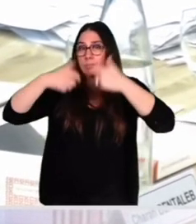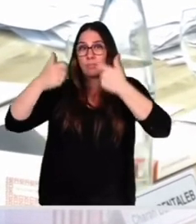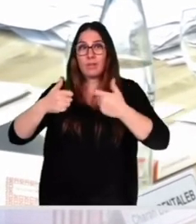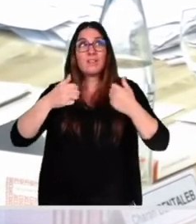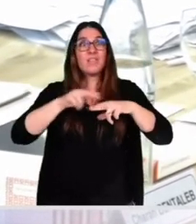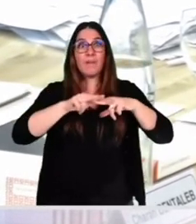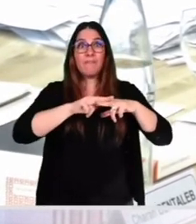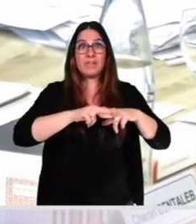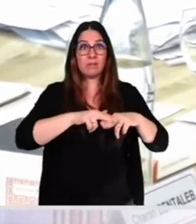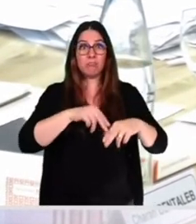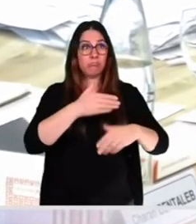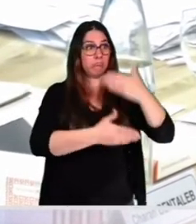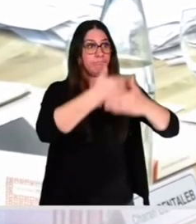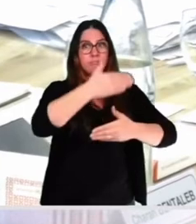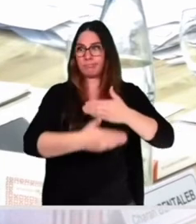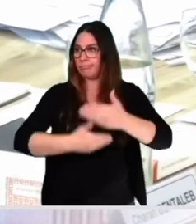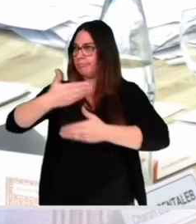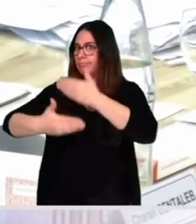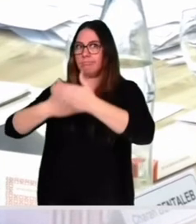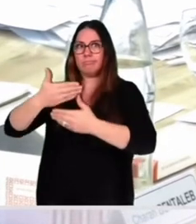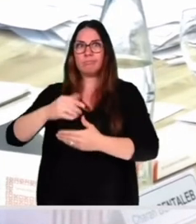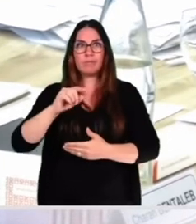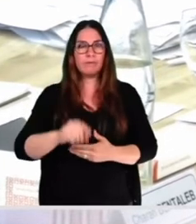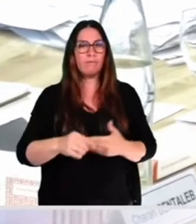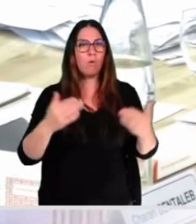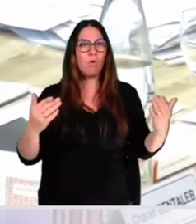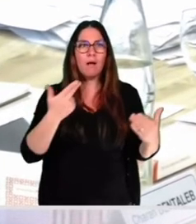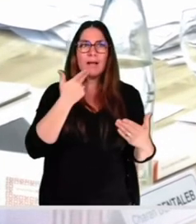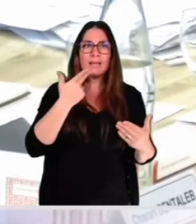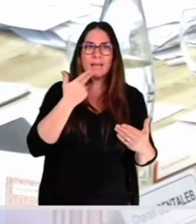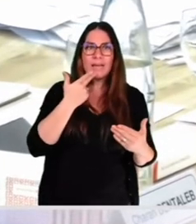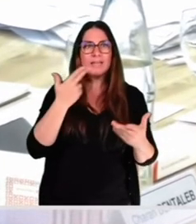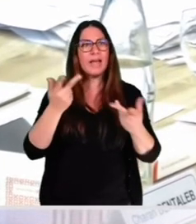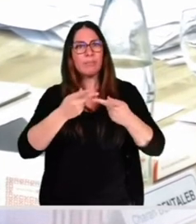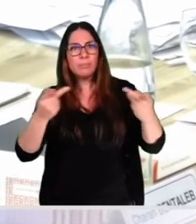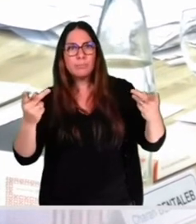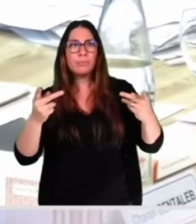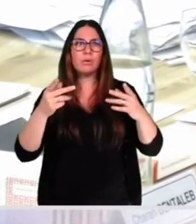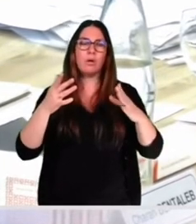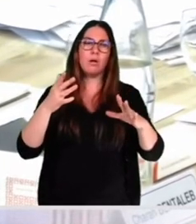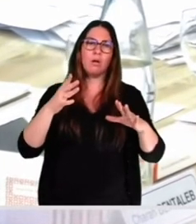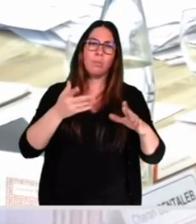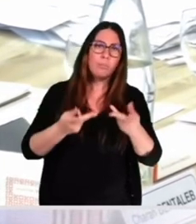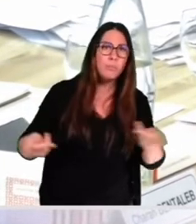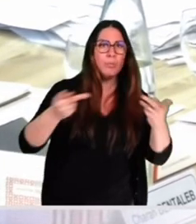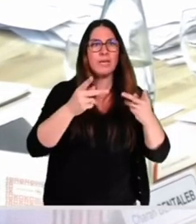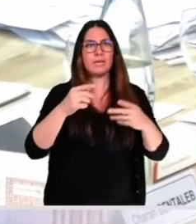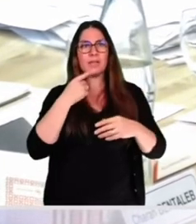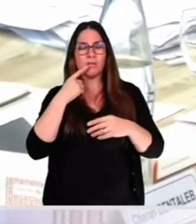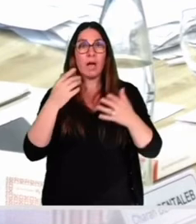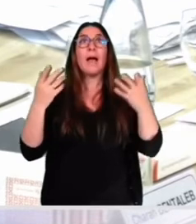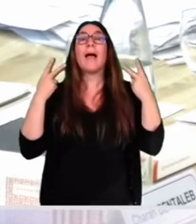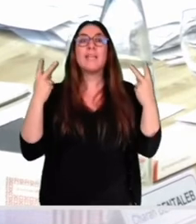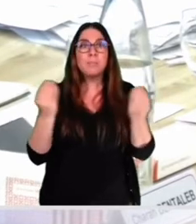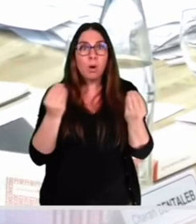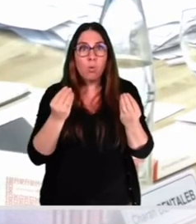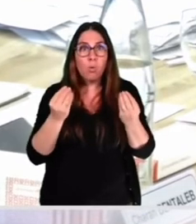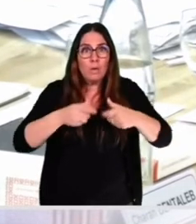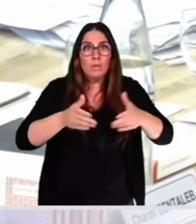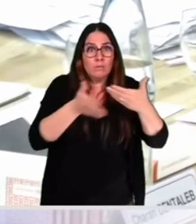vides. Cela doit s'accompagner d'une qualité d'espace public, de porosité, de transition, de respiration. Et